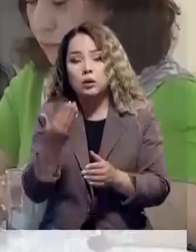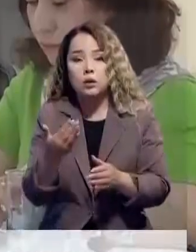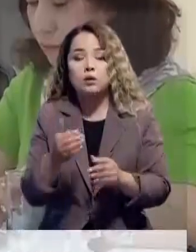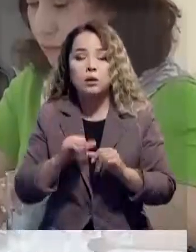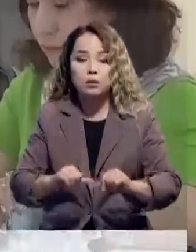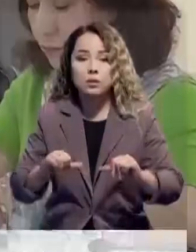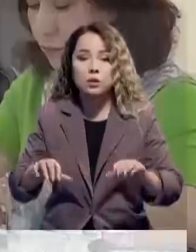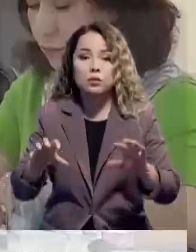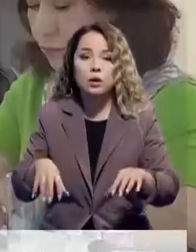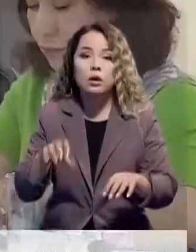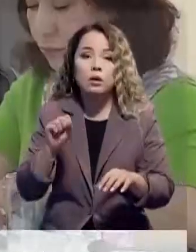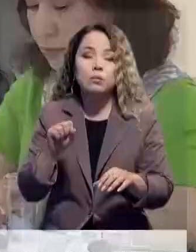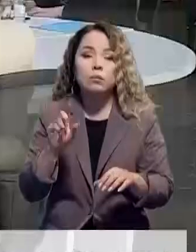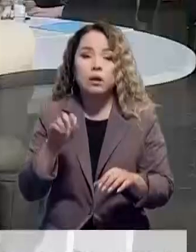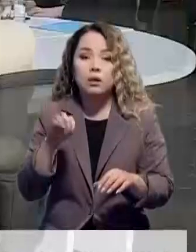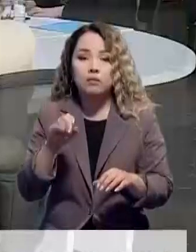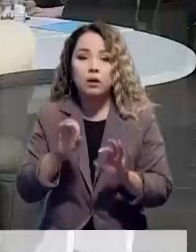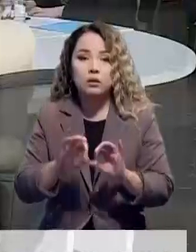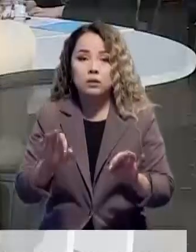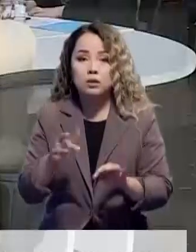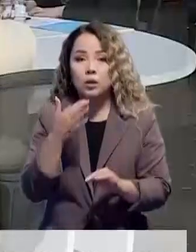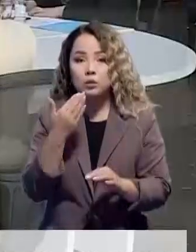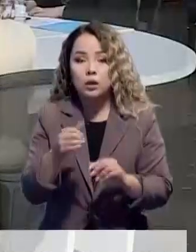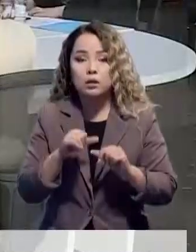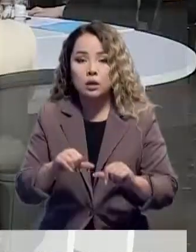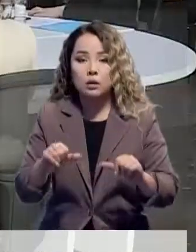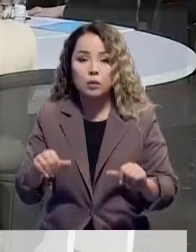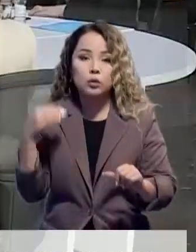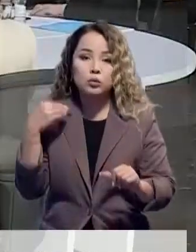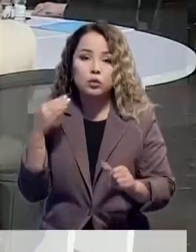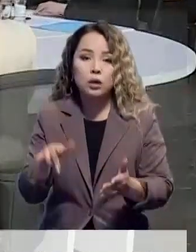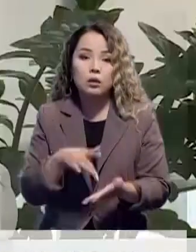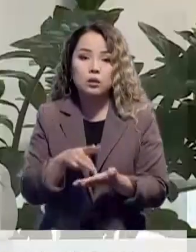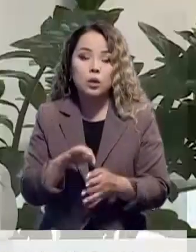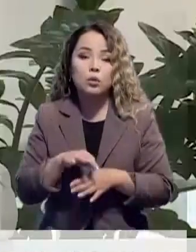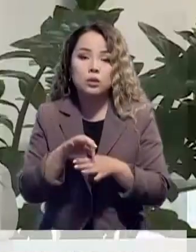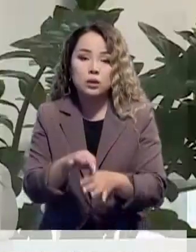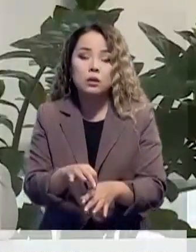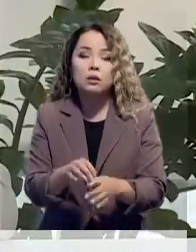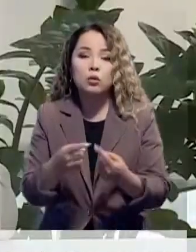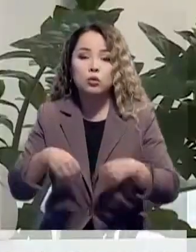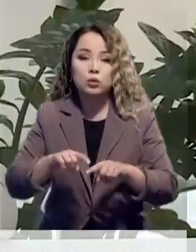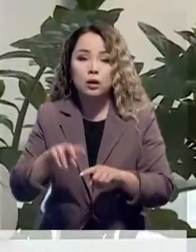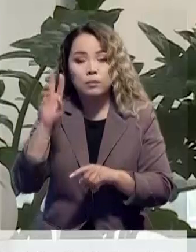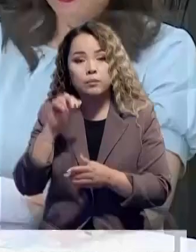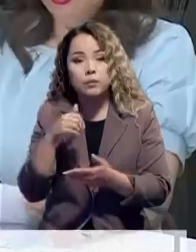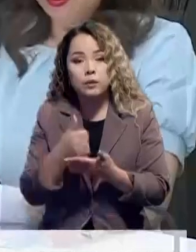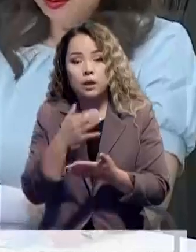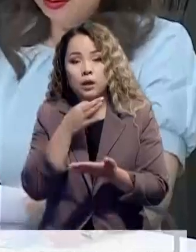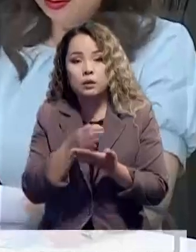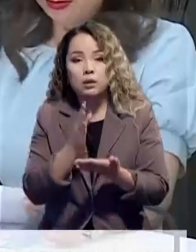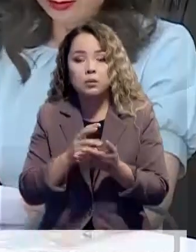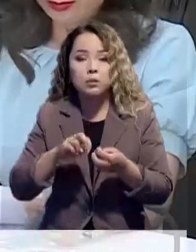төрағасы Аида Балаеваның айтуынша, ұлттық комиссияның тұғырнамасы Түркістанда өткен құрылтайда мемлекет басшысы айтқан түйткілді